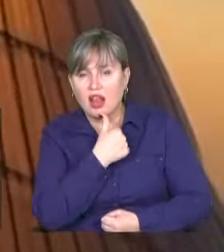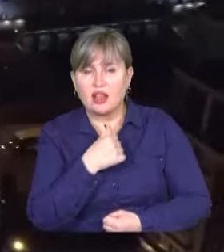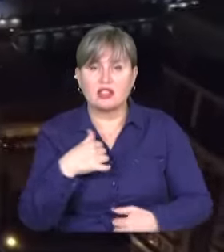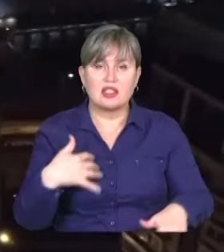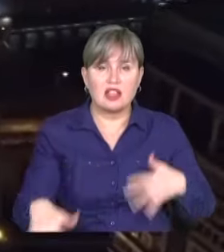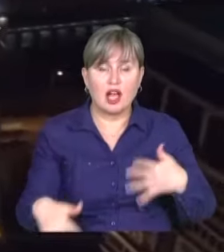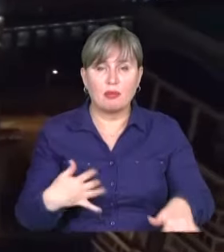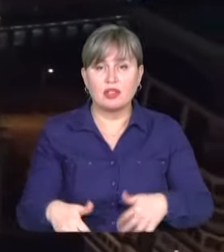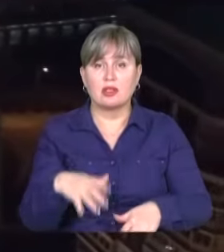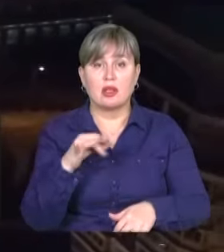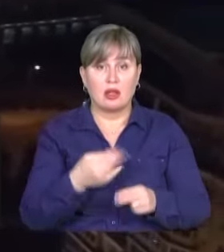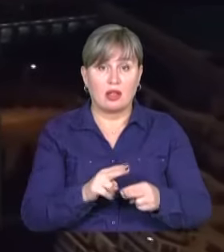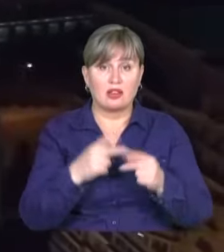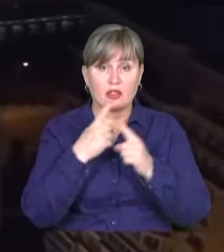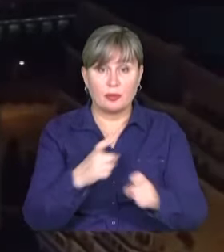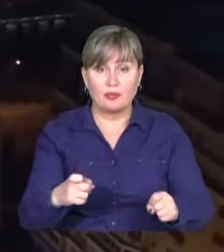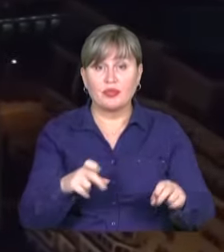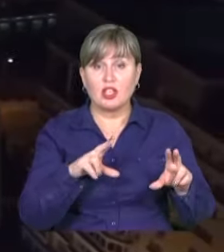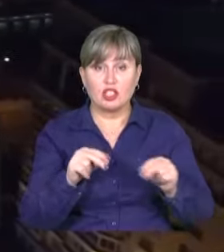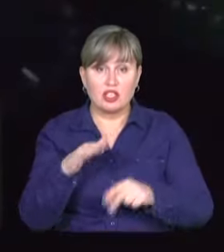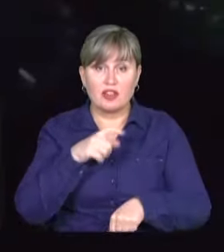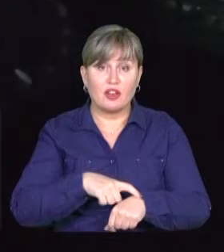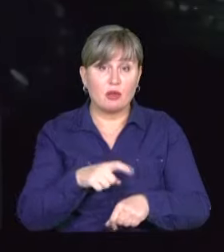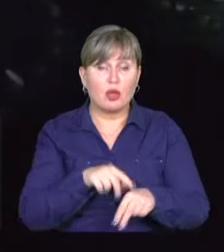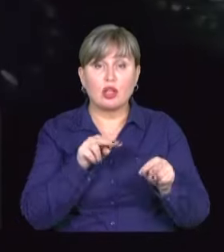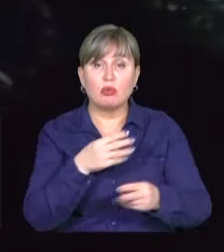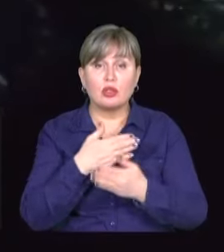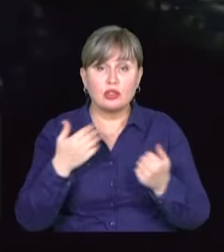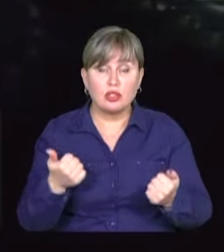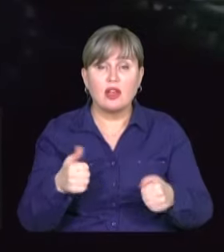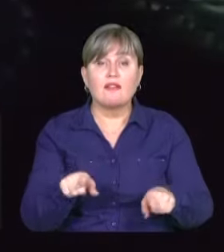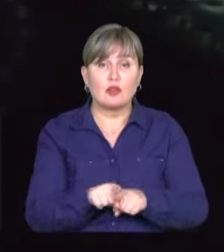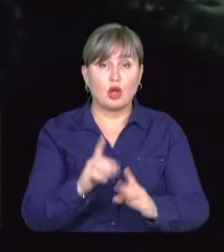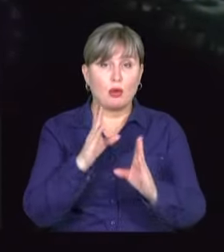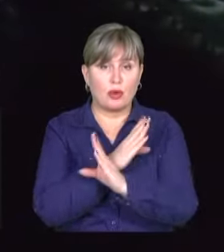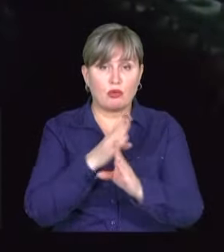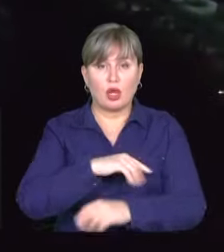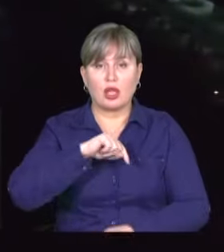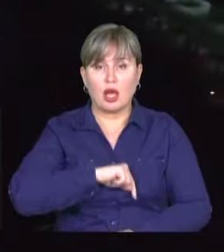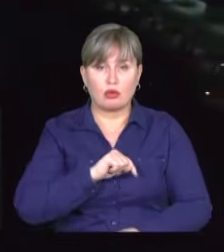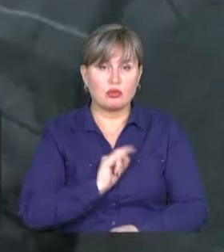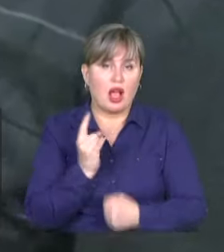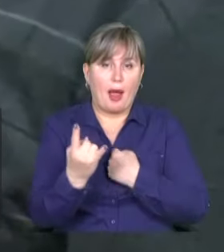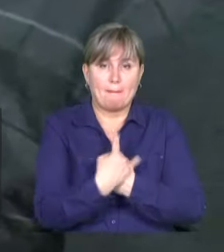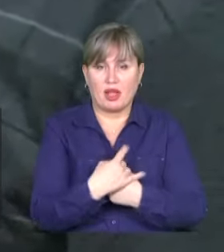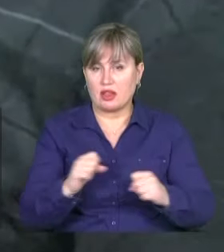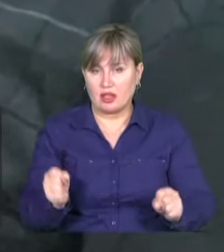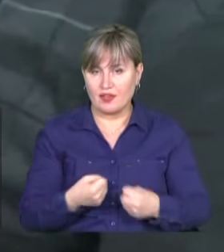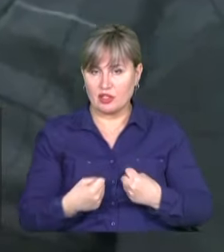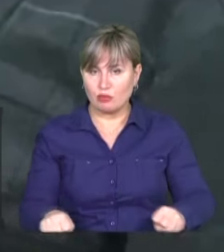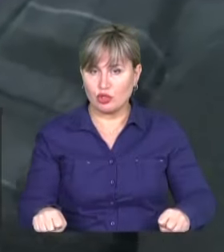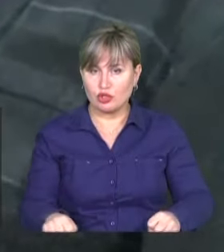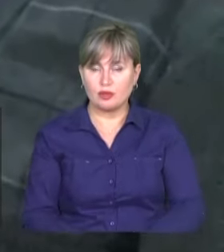Как бы позитивно ни звучала фраза «счастливые часов не наблюдают», биологическую природу организма не обманешь. Вот это